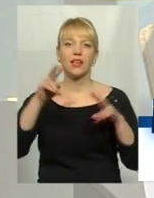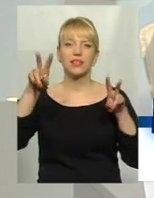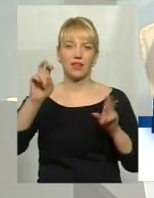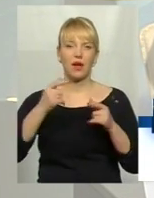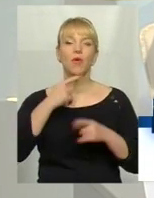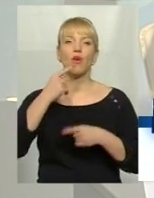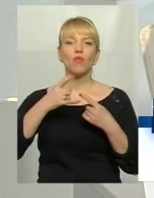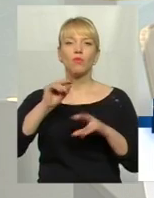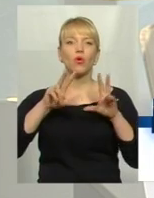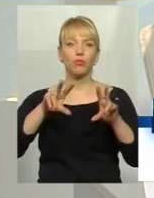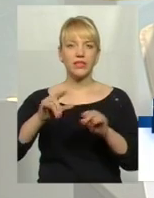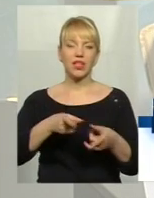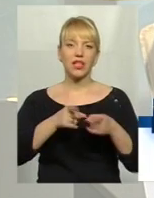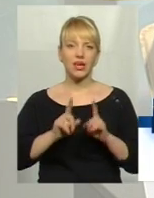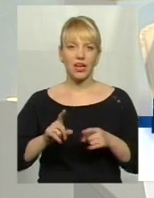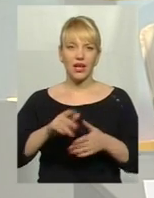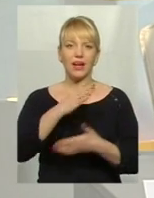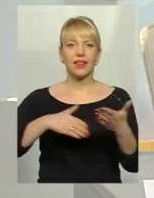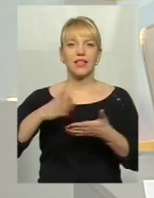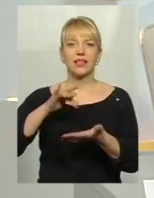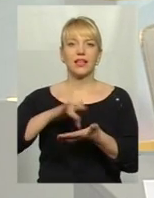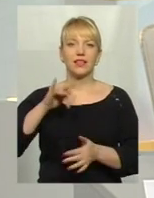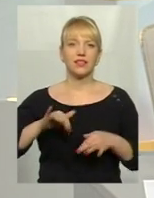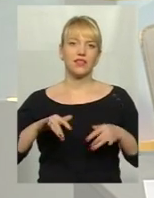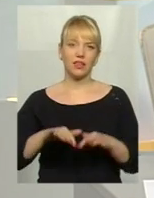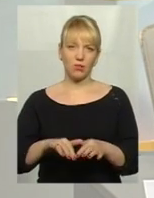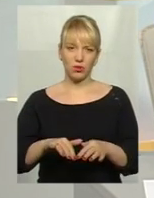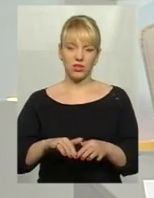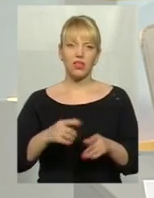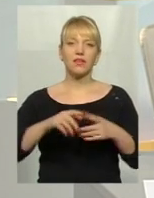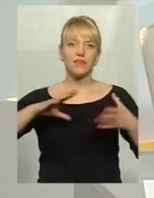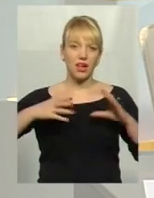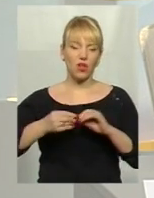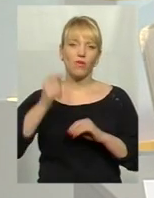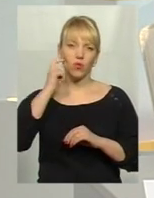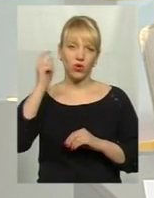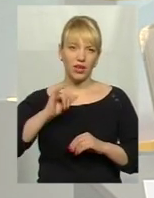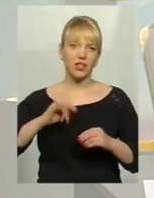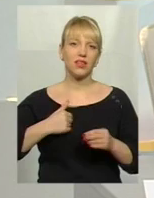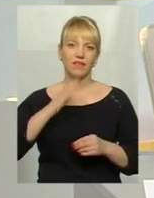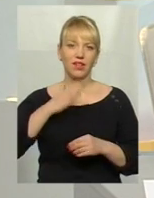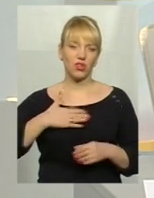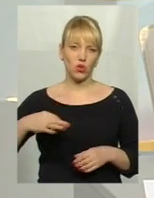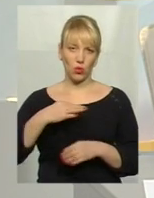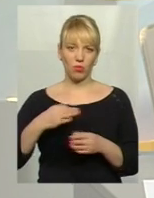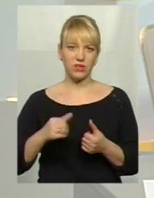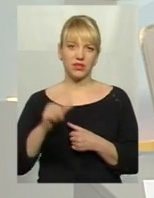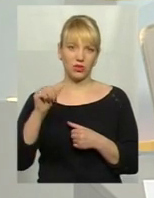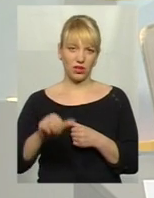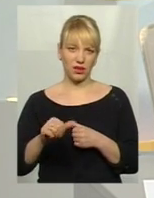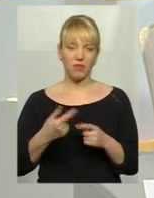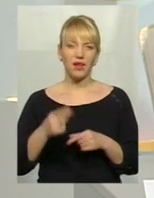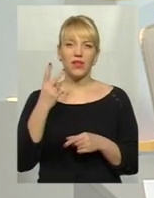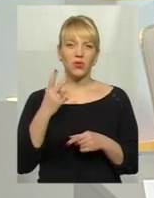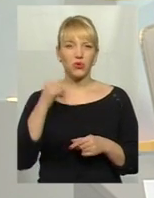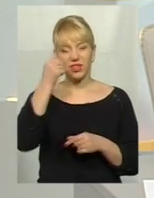про обіцянки та реалії децентралізаційних процесів загалом в Україні та в нашій області, зокрема. Другий